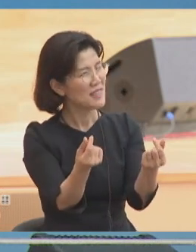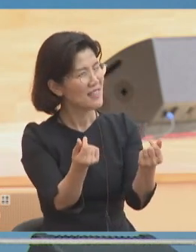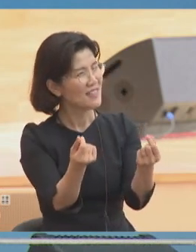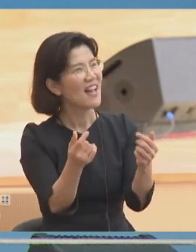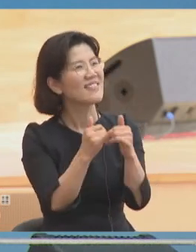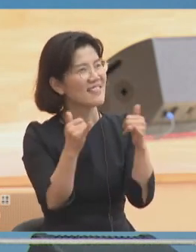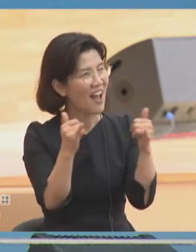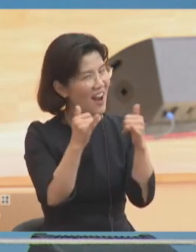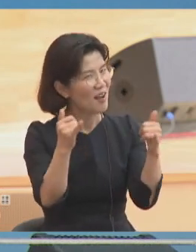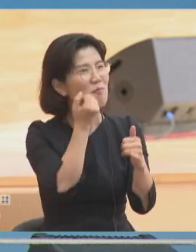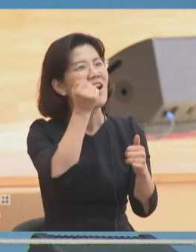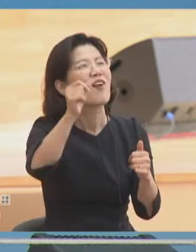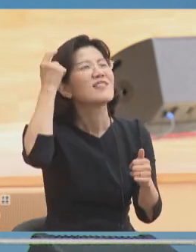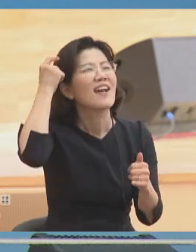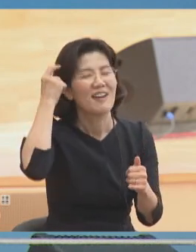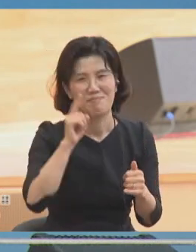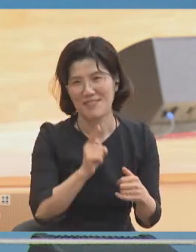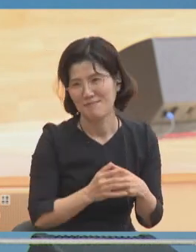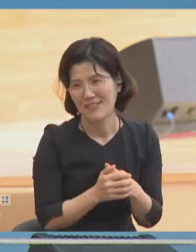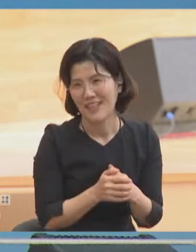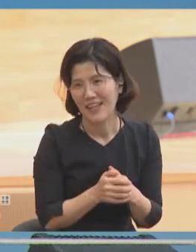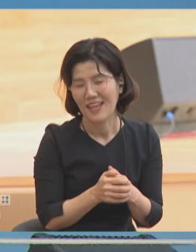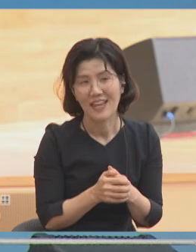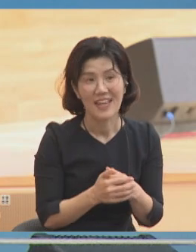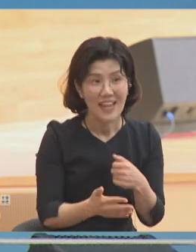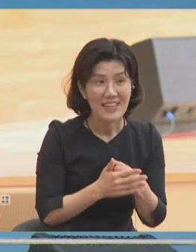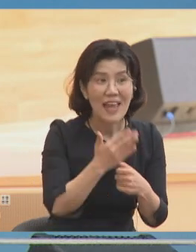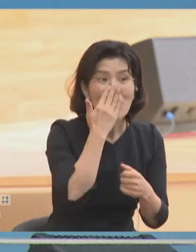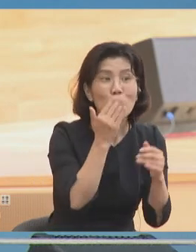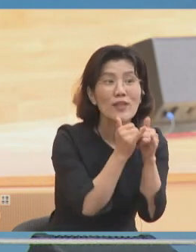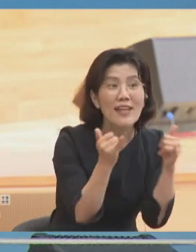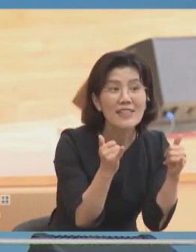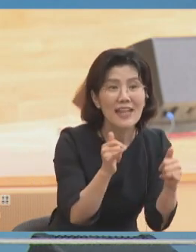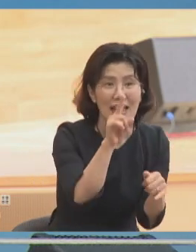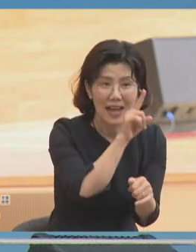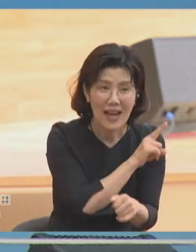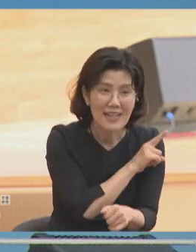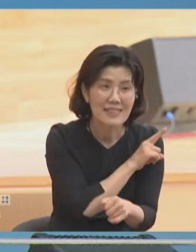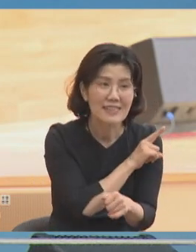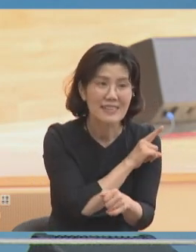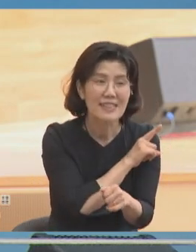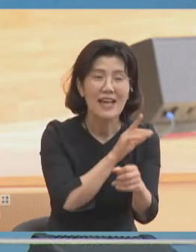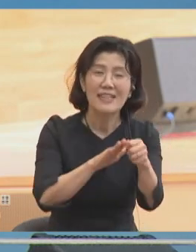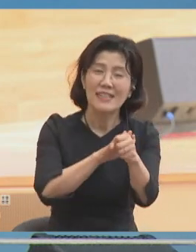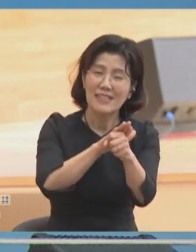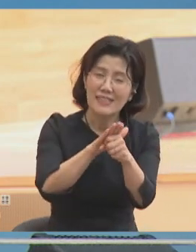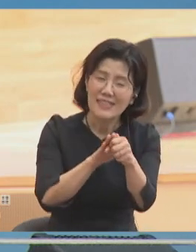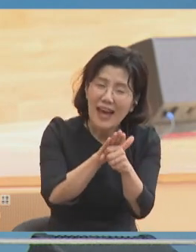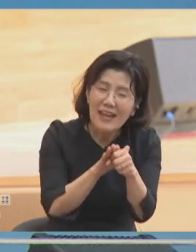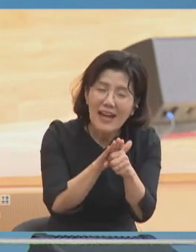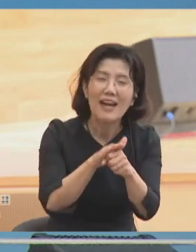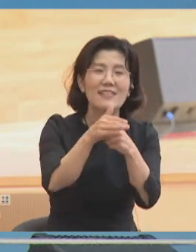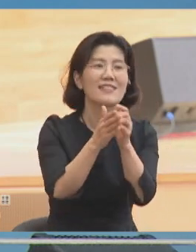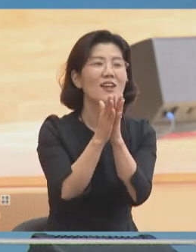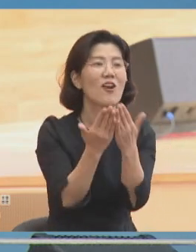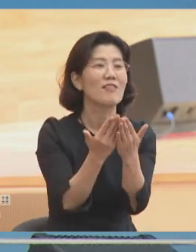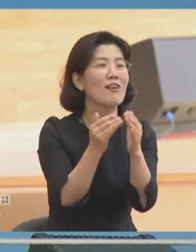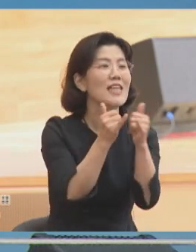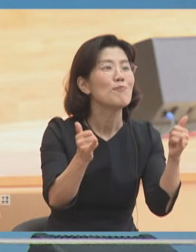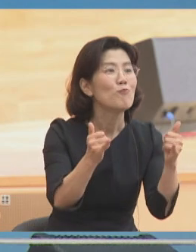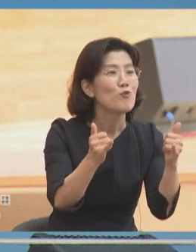않을까라고 그렇게 생각합니다 그런데 유대인들이 가장 사랑하는 성경 인물은 누군지